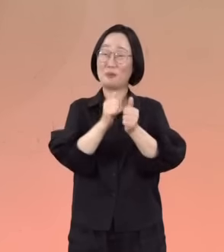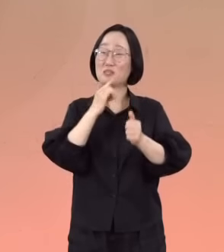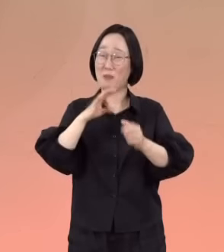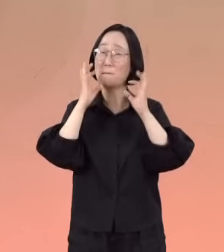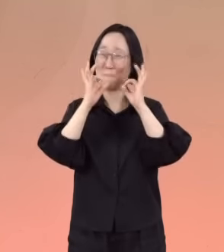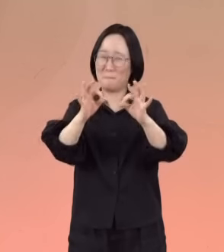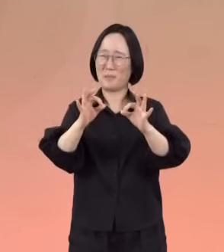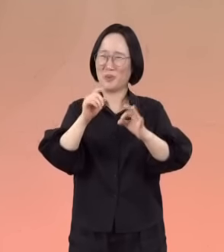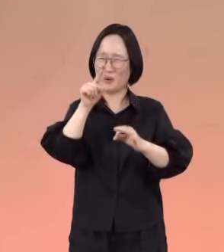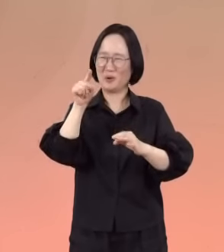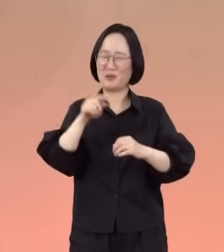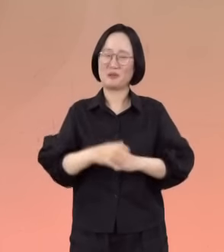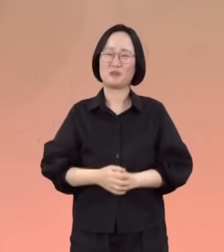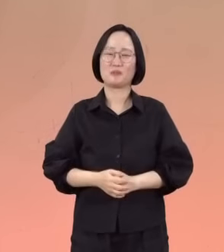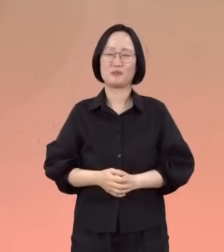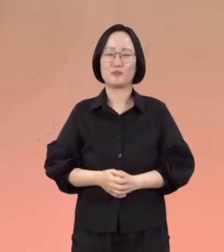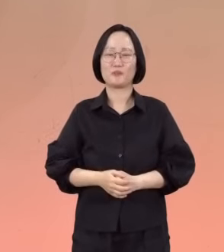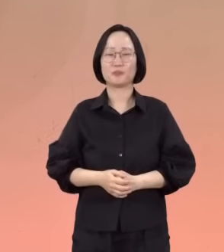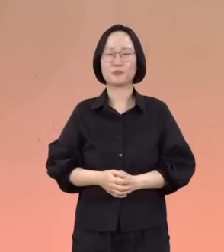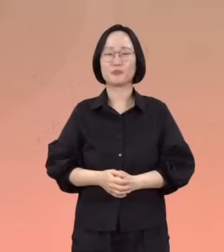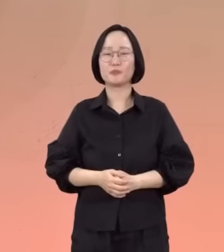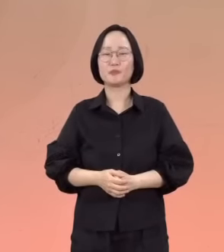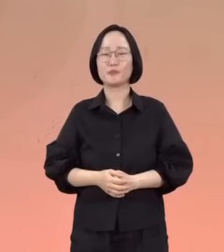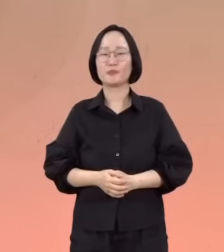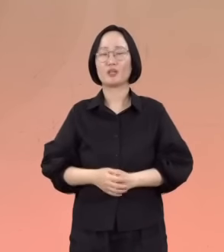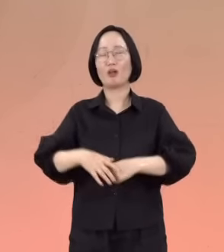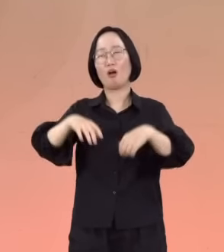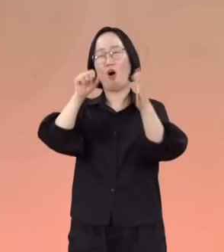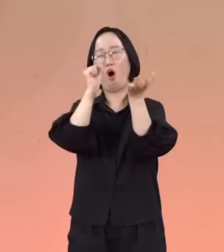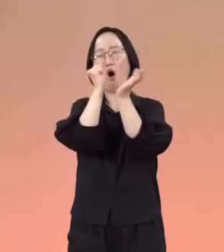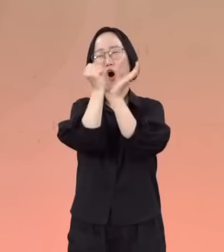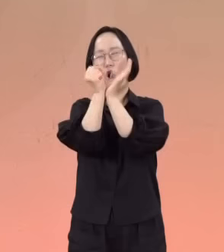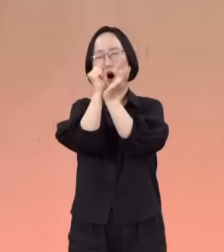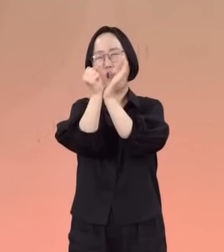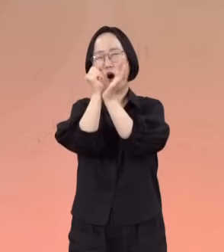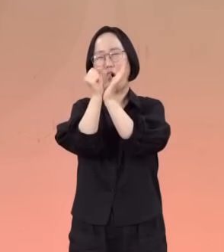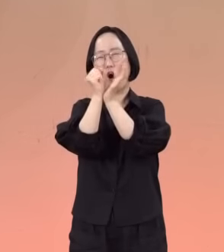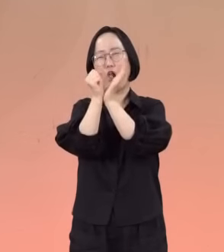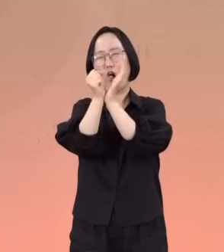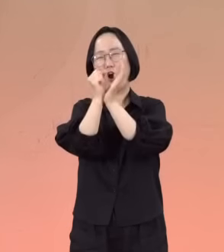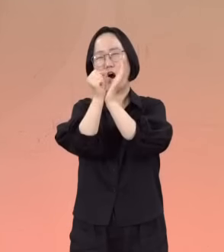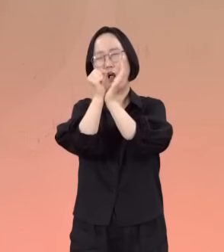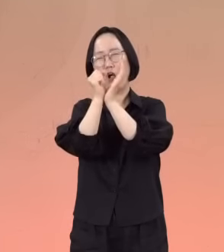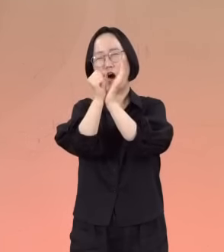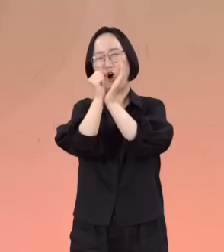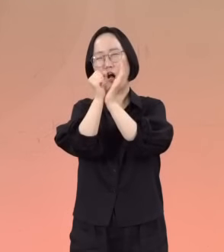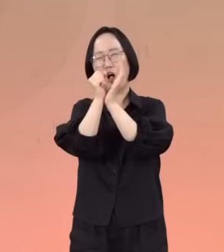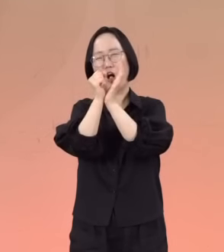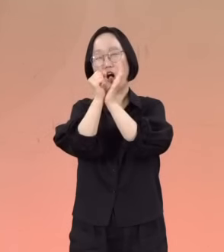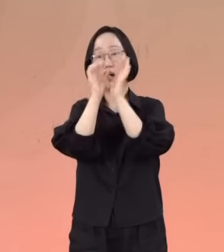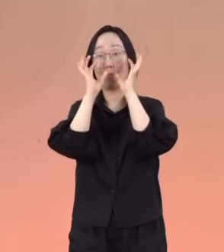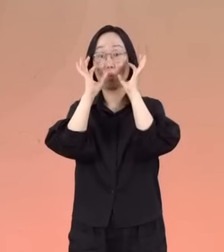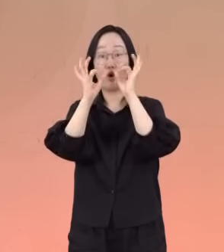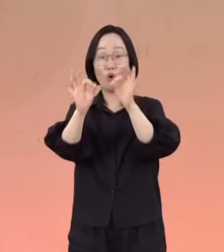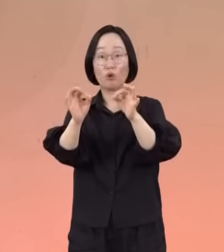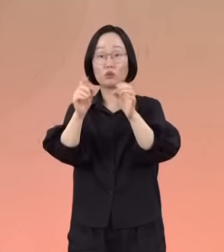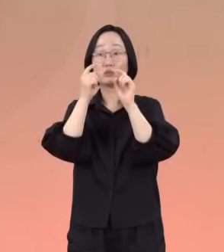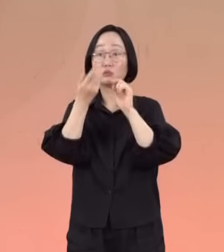눈에만 보이는 거예요 연꽃이 한참을 이렇게 눈앞에 보이다가